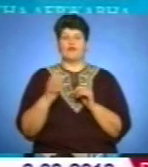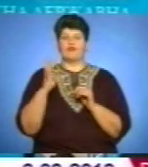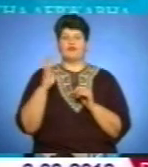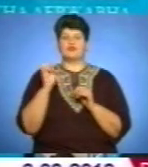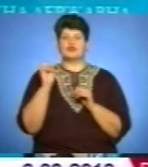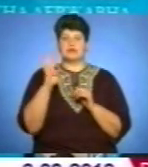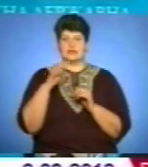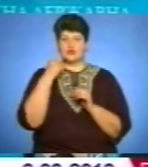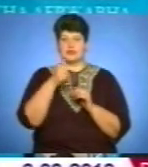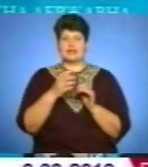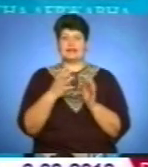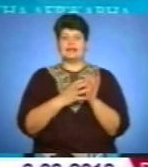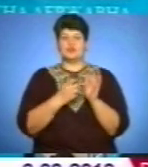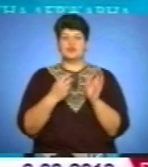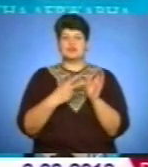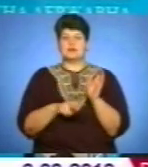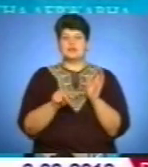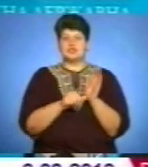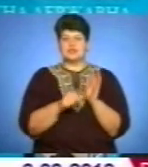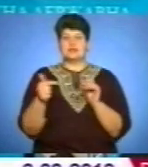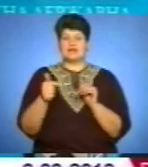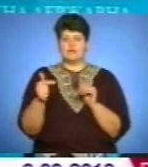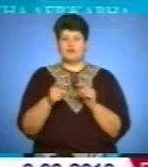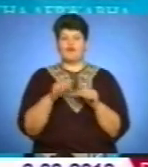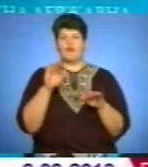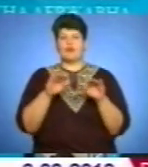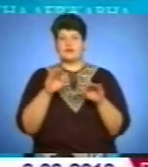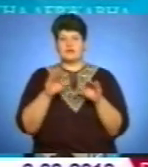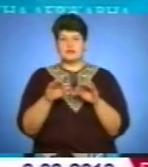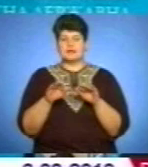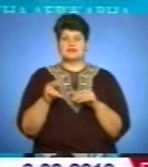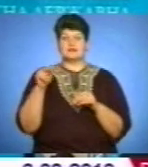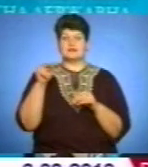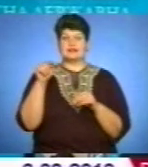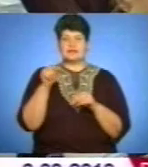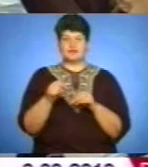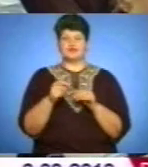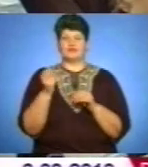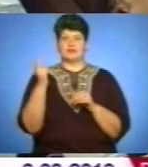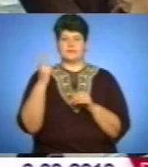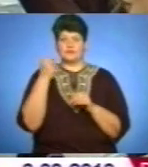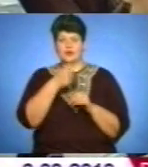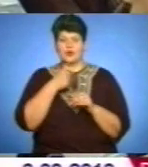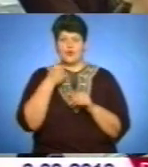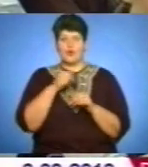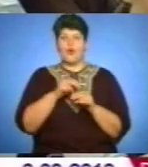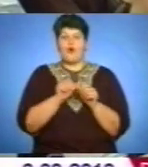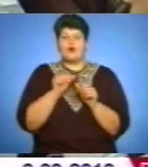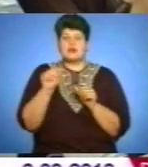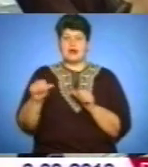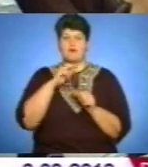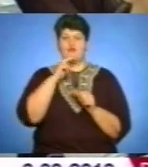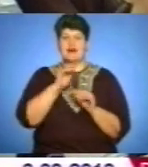році на 976 гривнів у порівнянні з 2012 роком. Окрема увага дітям